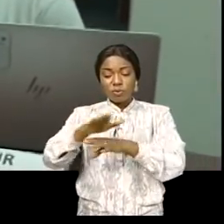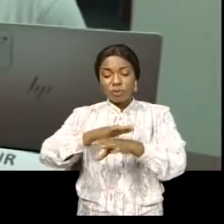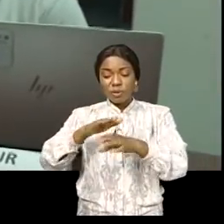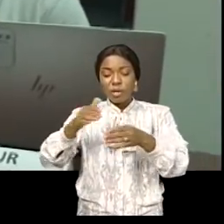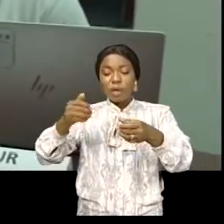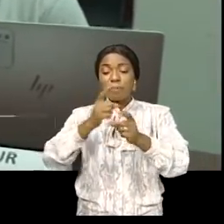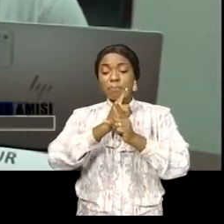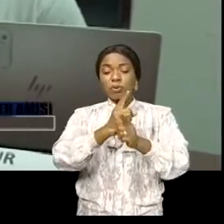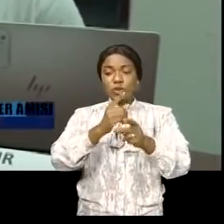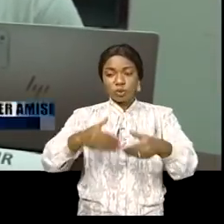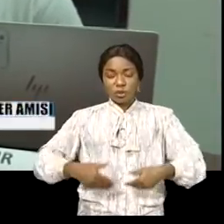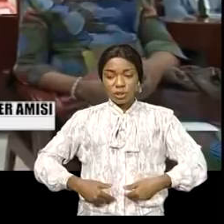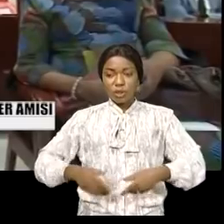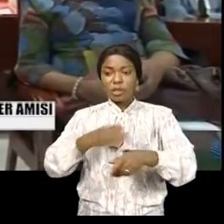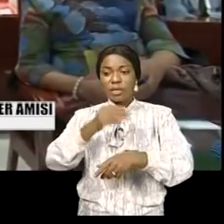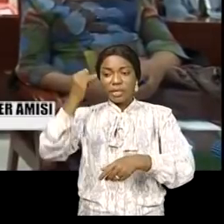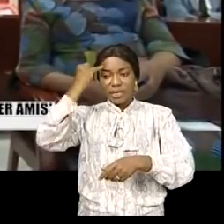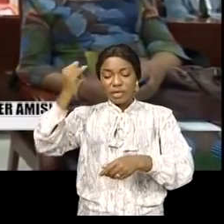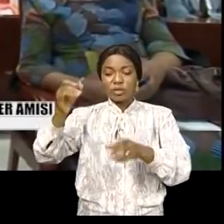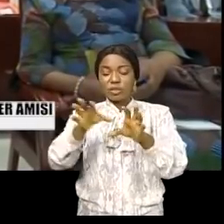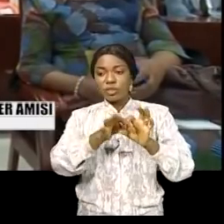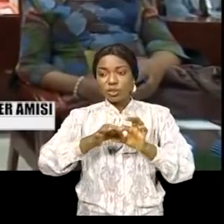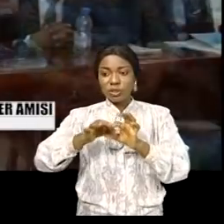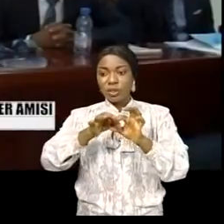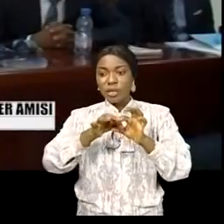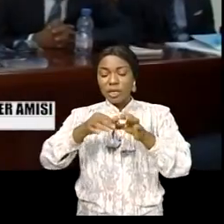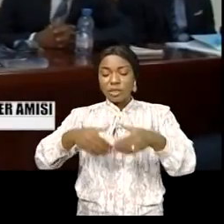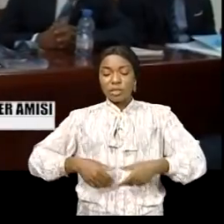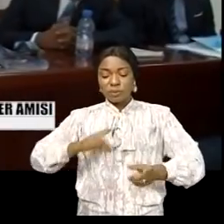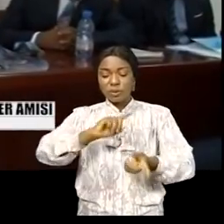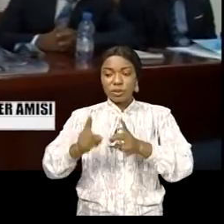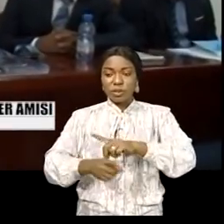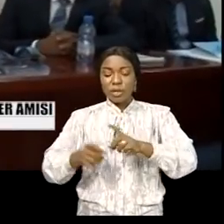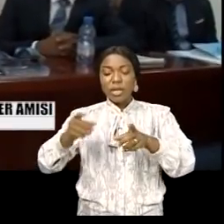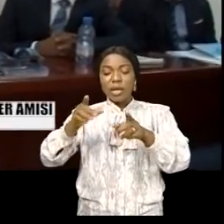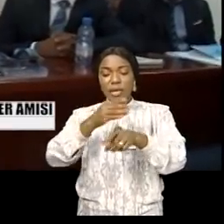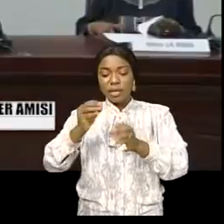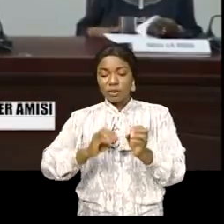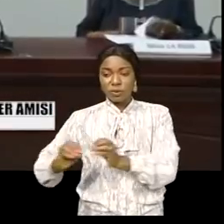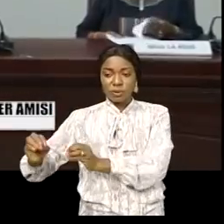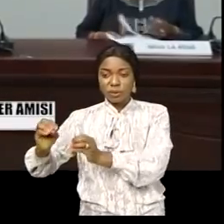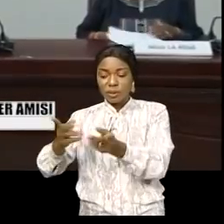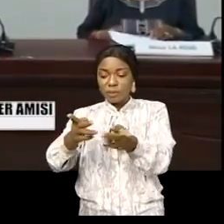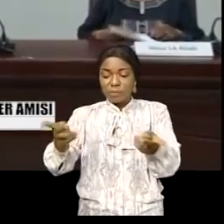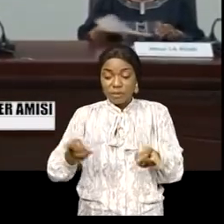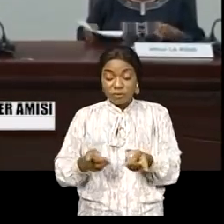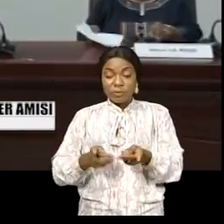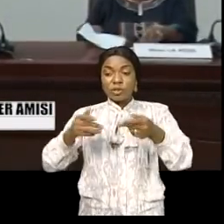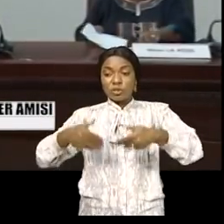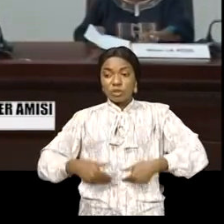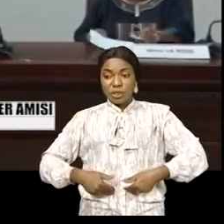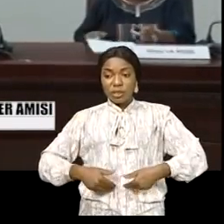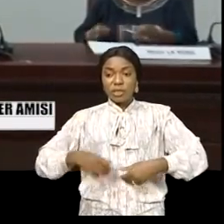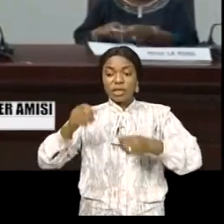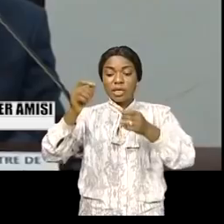les jeunes et l'initiative de l'Union de jeunes congolais pour les changements et la coordination nationale de plateforme des jeunes du